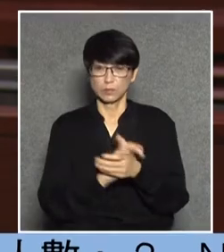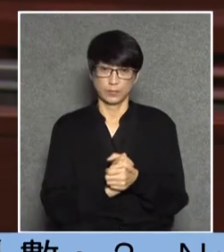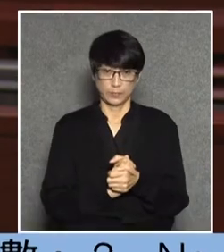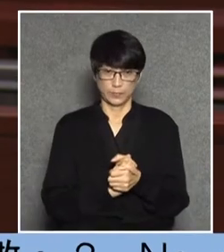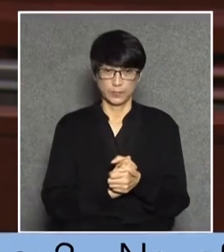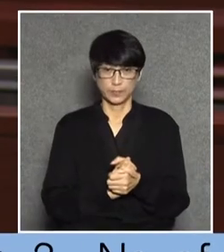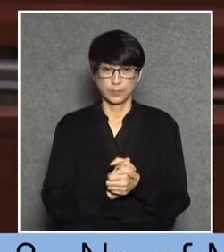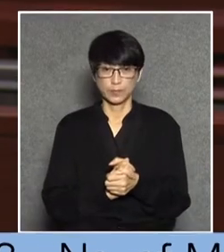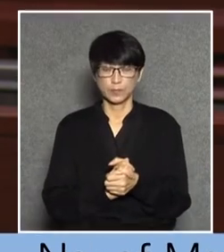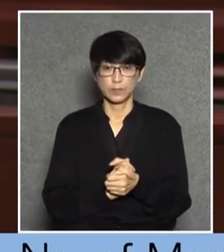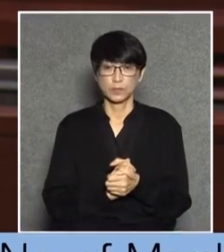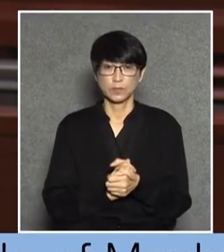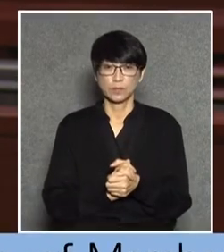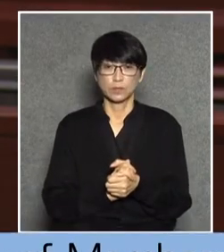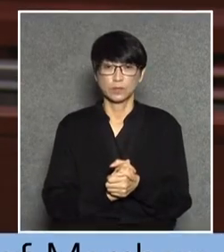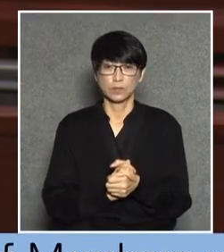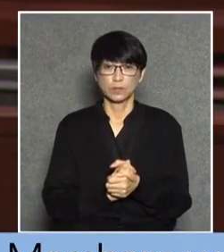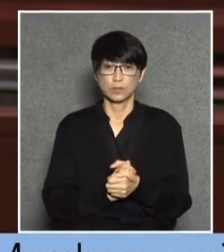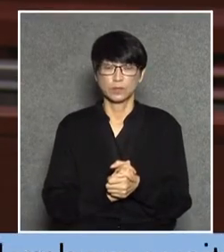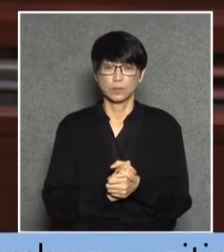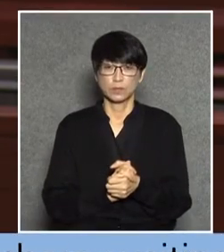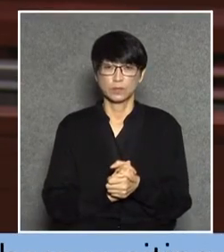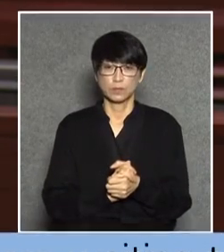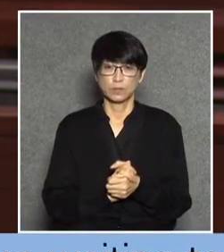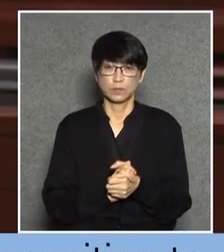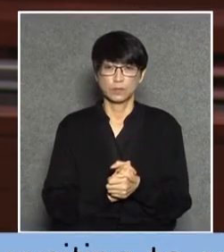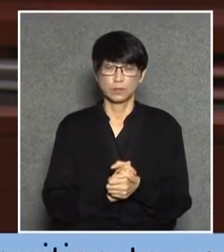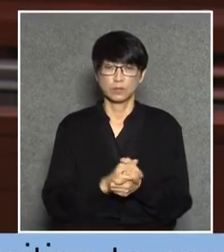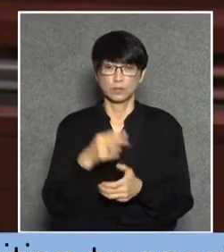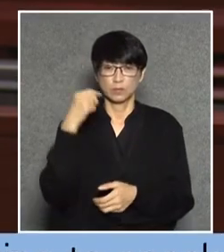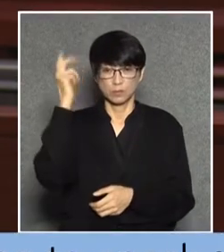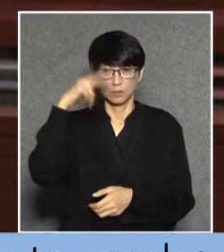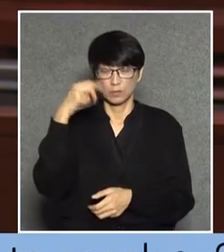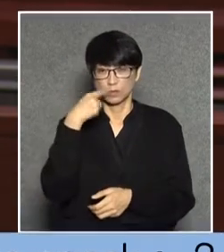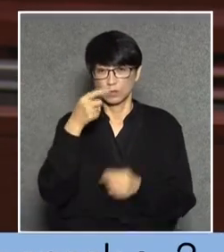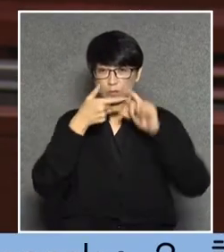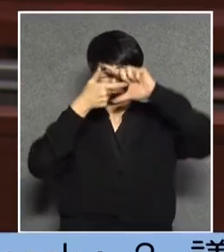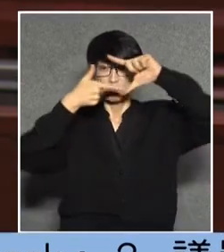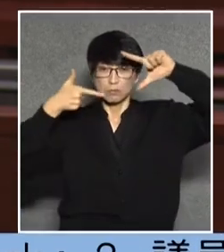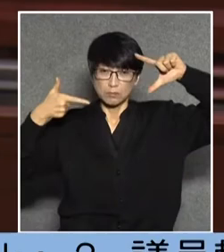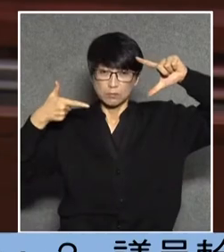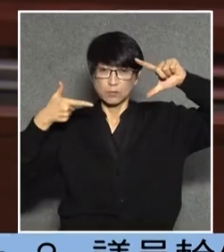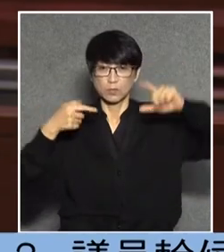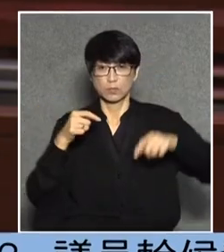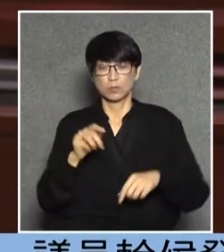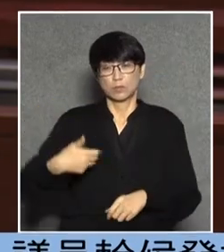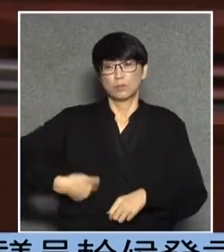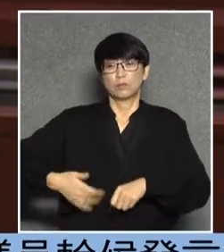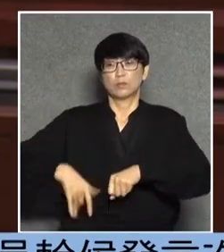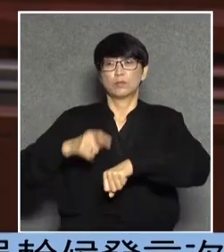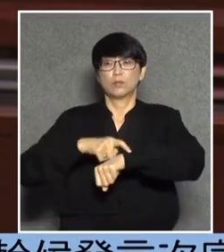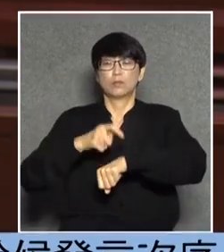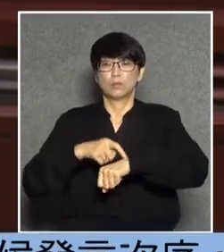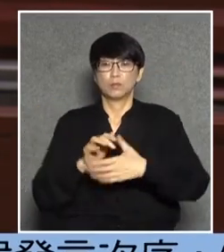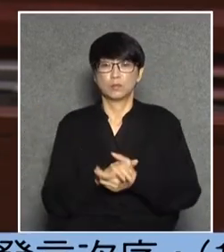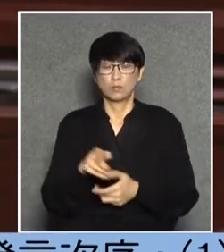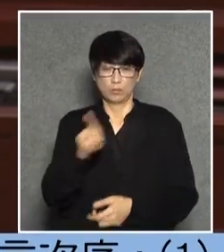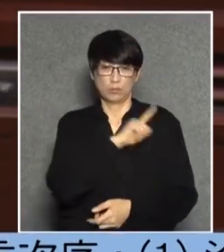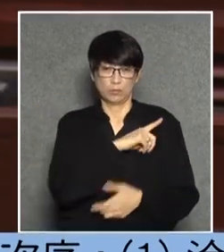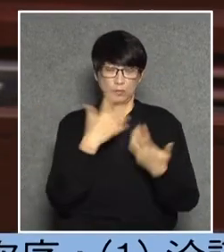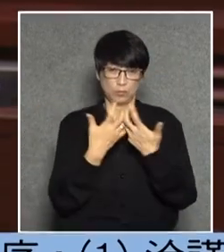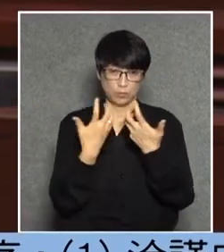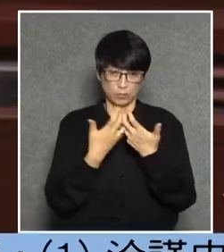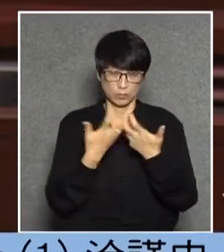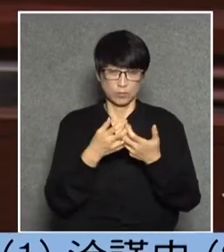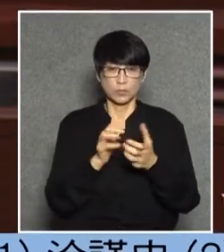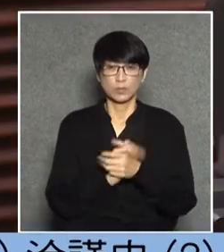喺度漁利。喺度仲喺度講話，我哋要放眼世界，嘥時間啦，局長，你自己計到